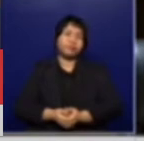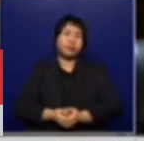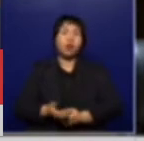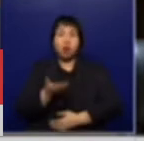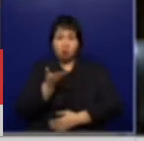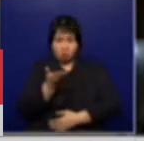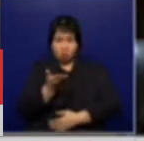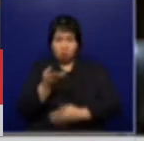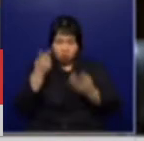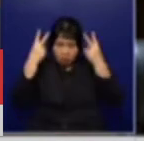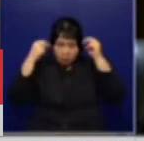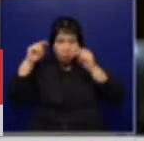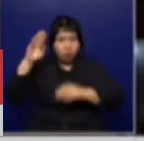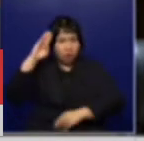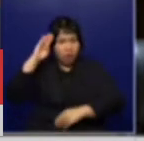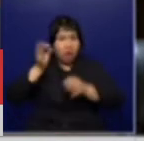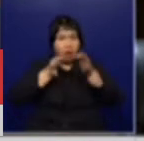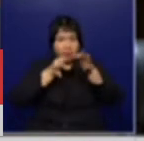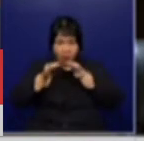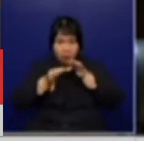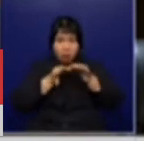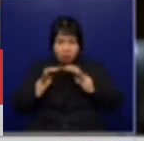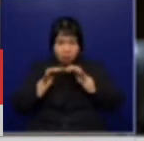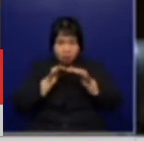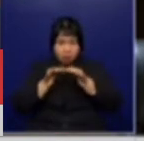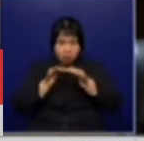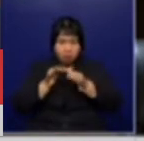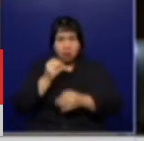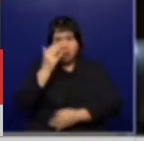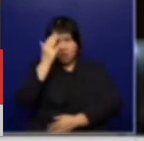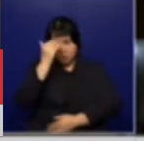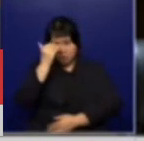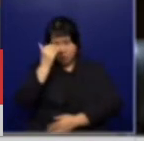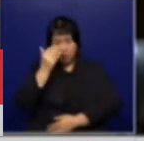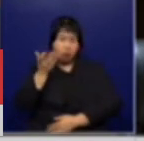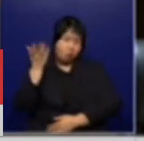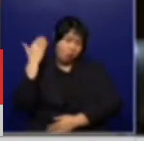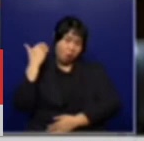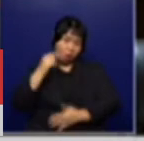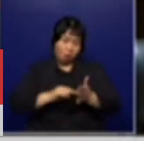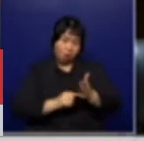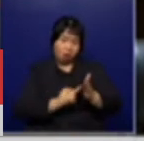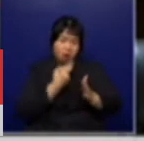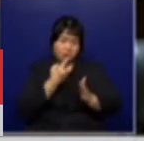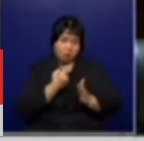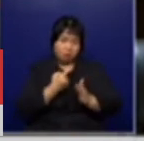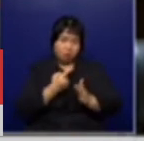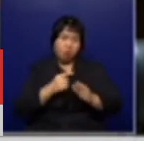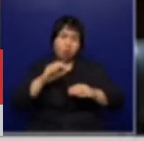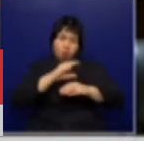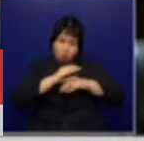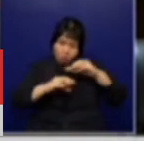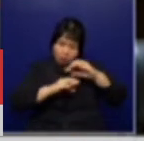พลเอกประยุทธ์ได้ชี้แจงค่ะว่าทำไมตั้งแต่มีโครงการประชารัฐต่างๆขึ้นมา